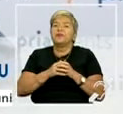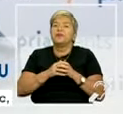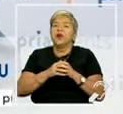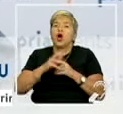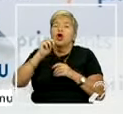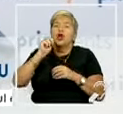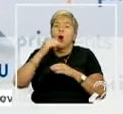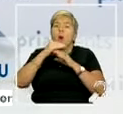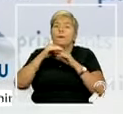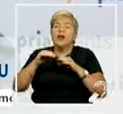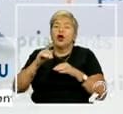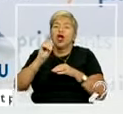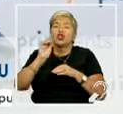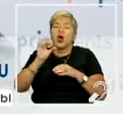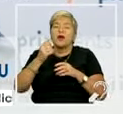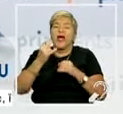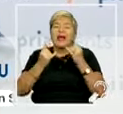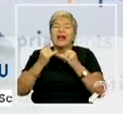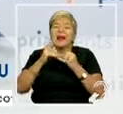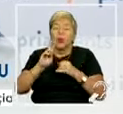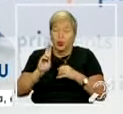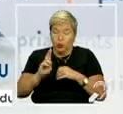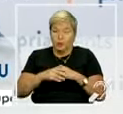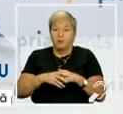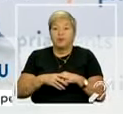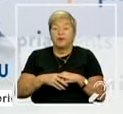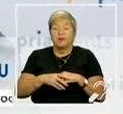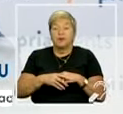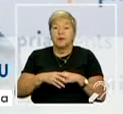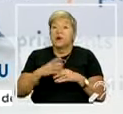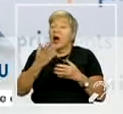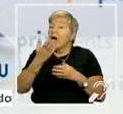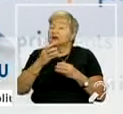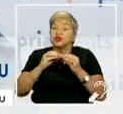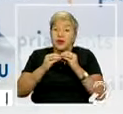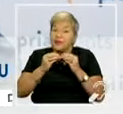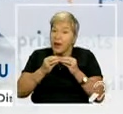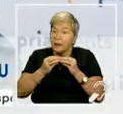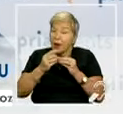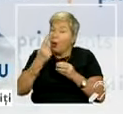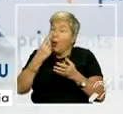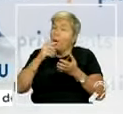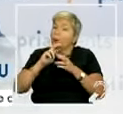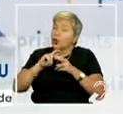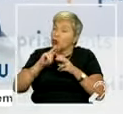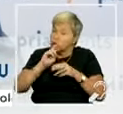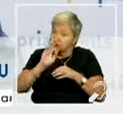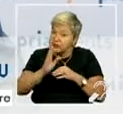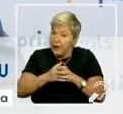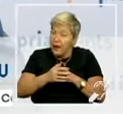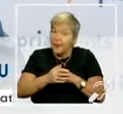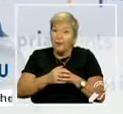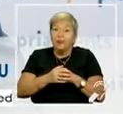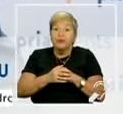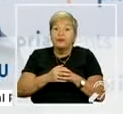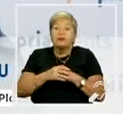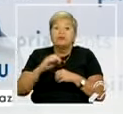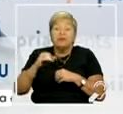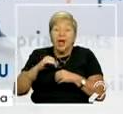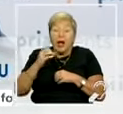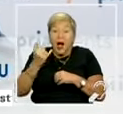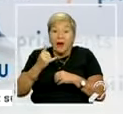9 milioane tone de grâu, ceea ce înseamnă o producție care se înscrie